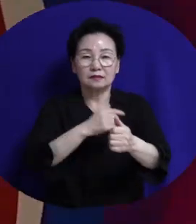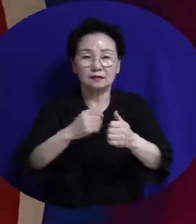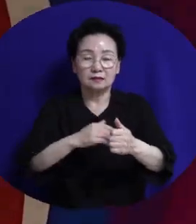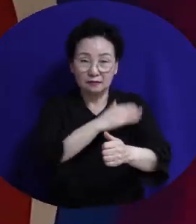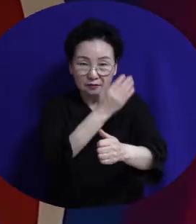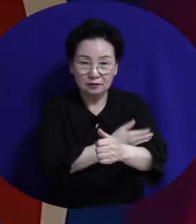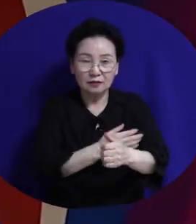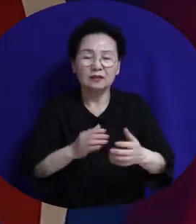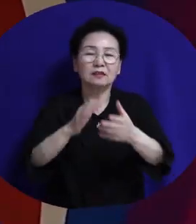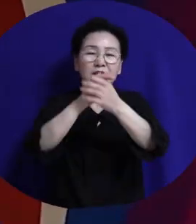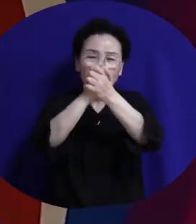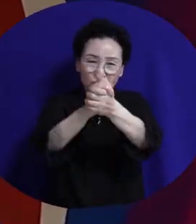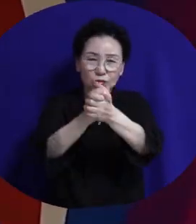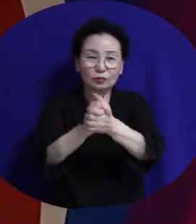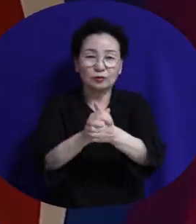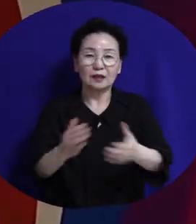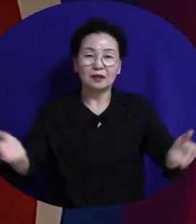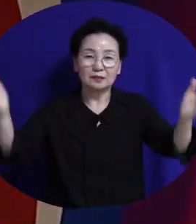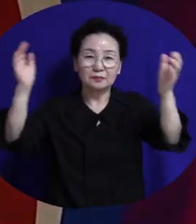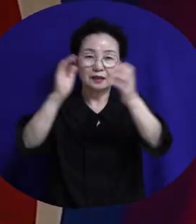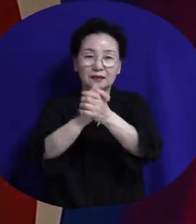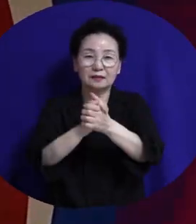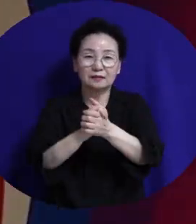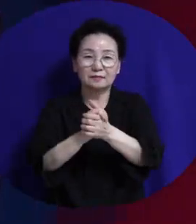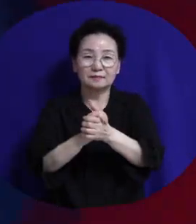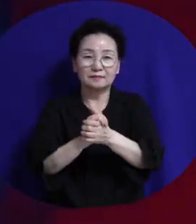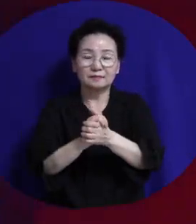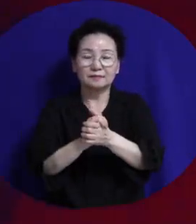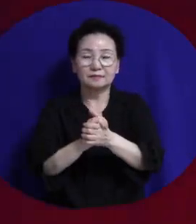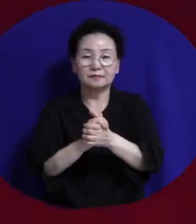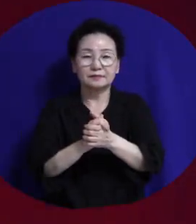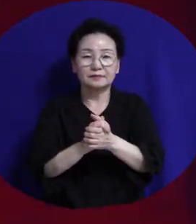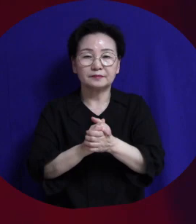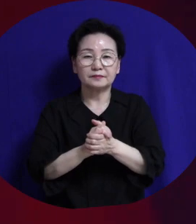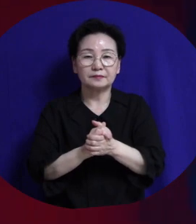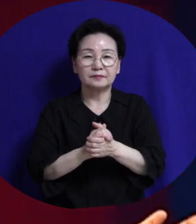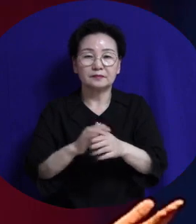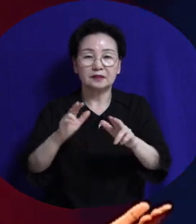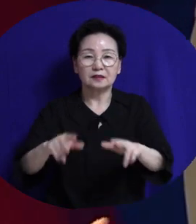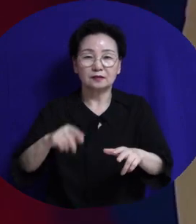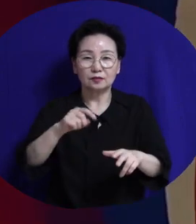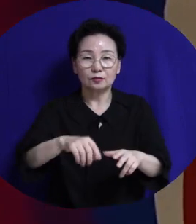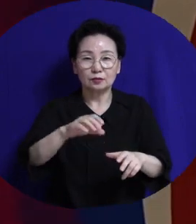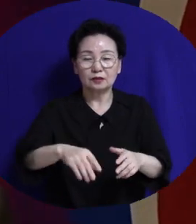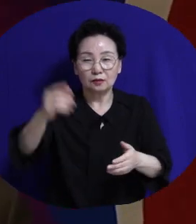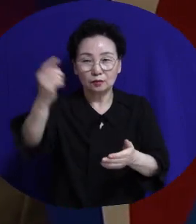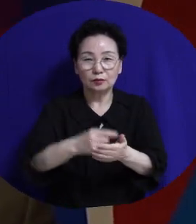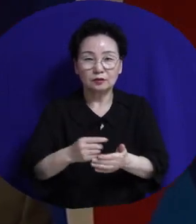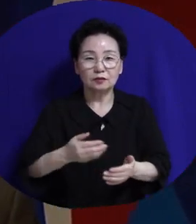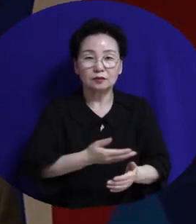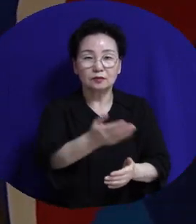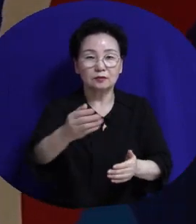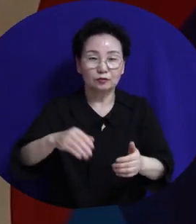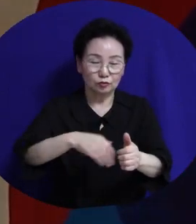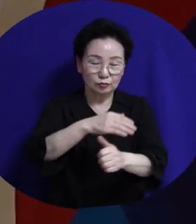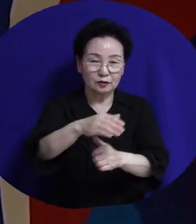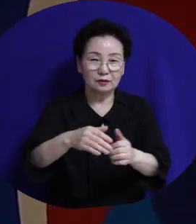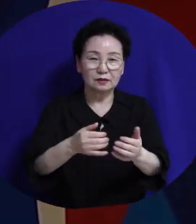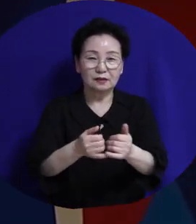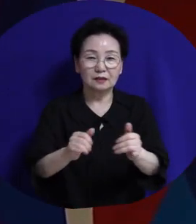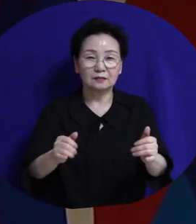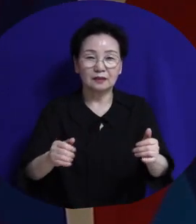기도한 걸 믿으면 두 손 들고 아멘하여. 그 참 이길 수가 없는 겁니다. 지금 이곳에 나온 여러분들도 여러분 주위에서